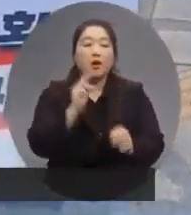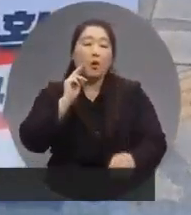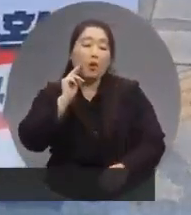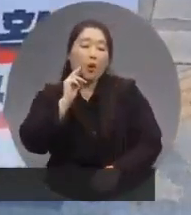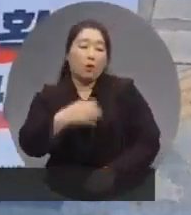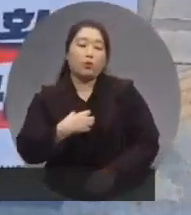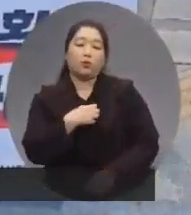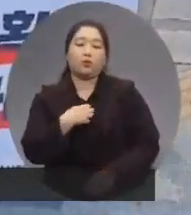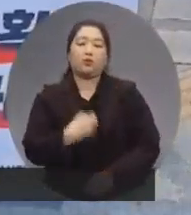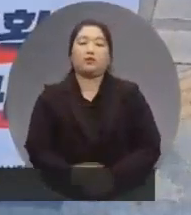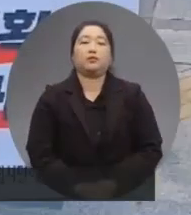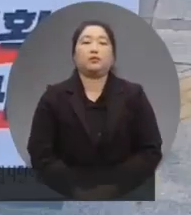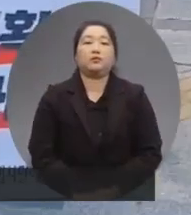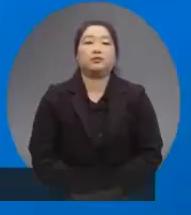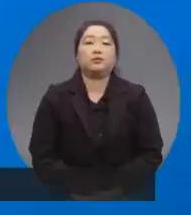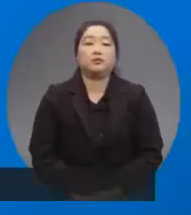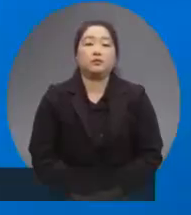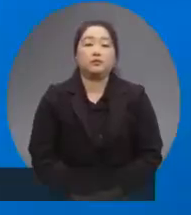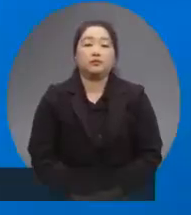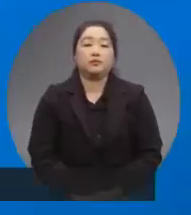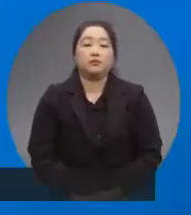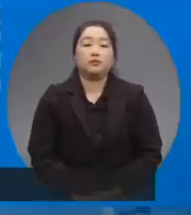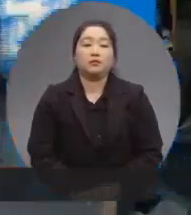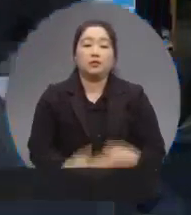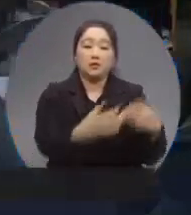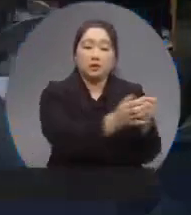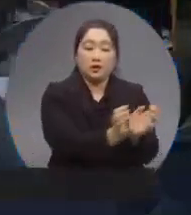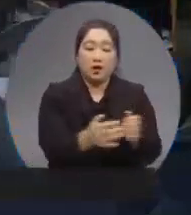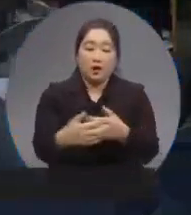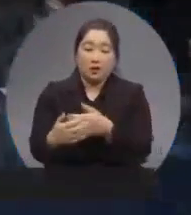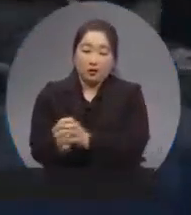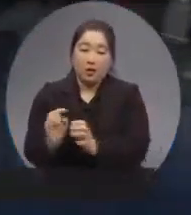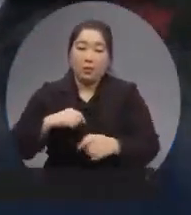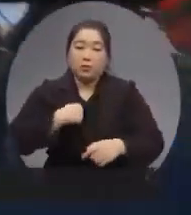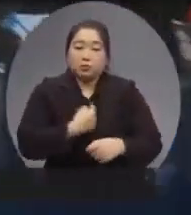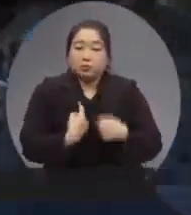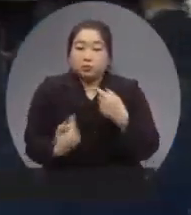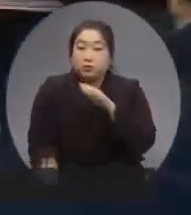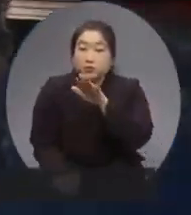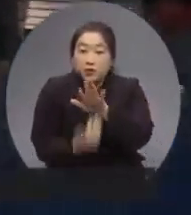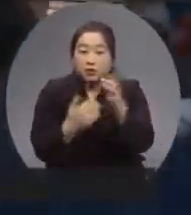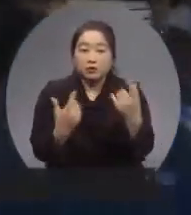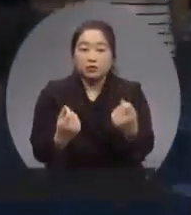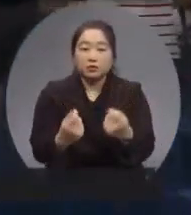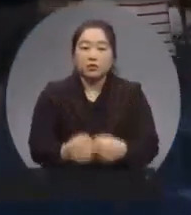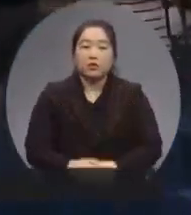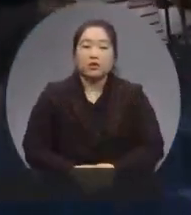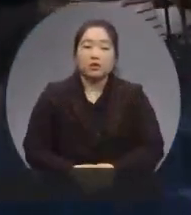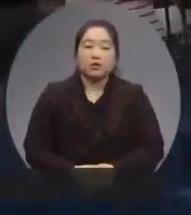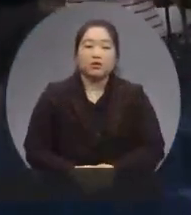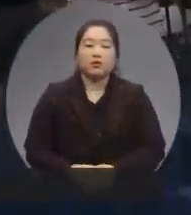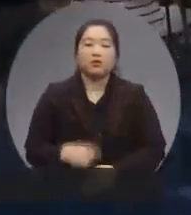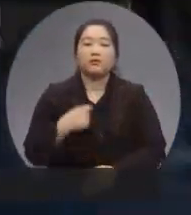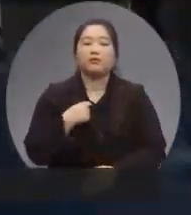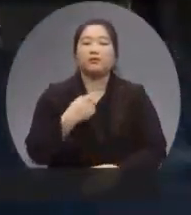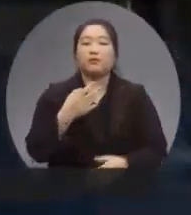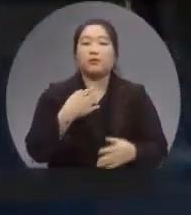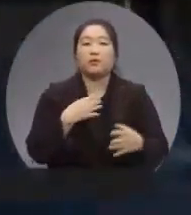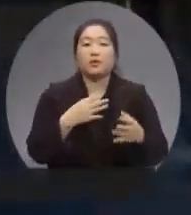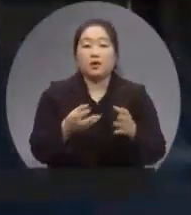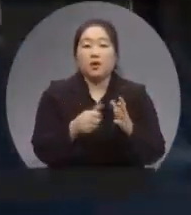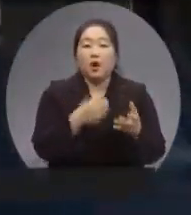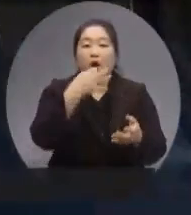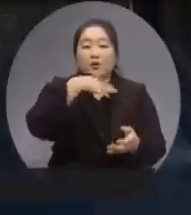우려를 표명했습니다. 정당이 마치 자기네들이 한 것 같이 도민을